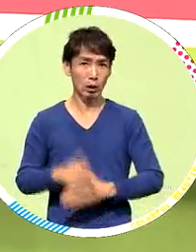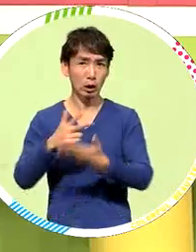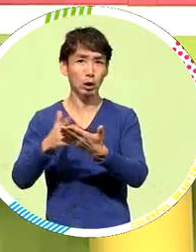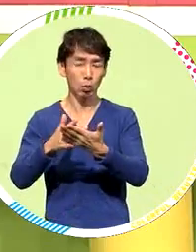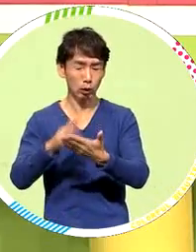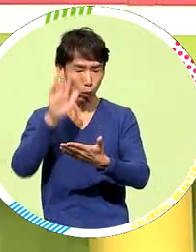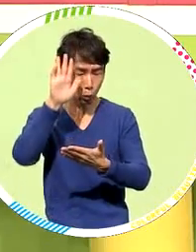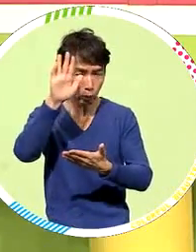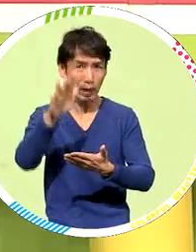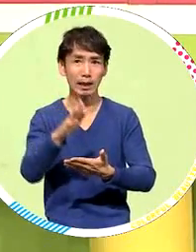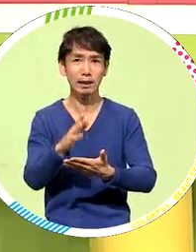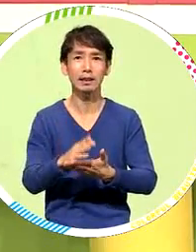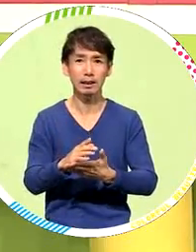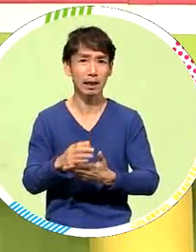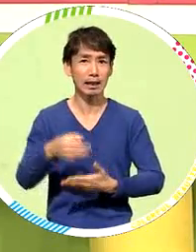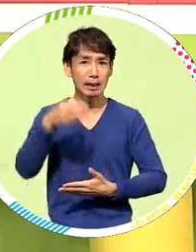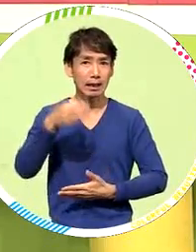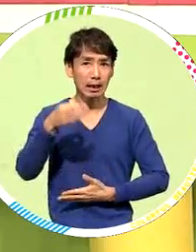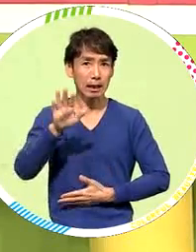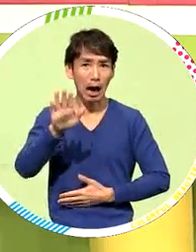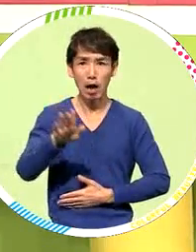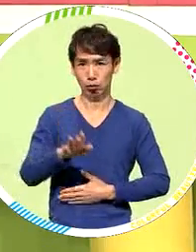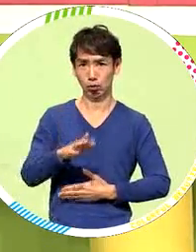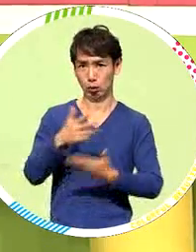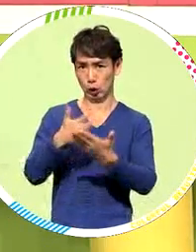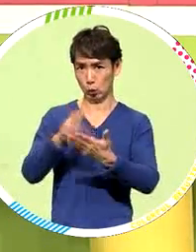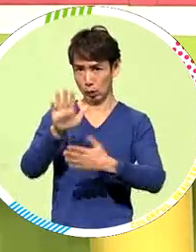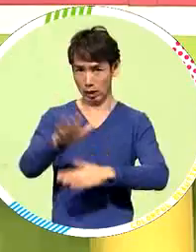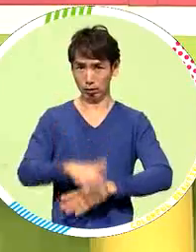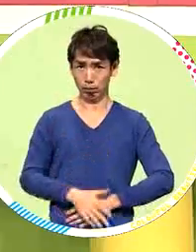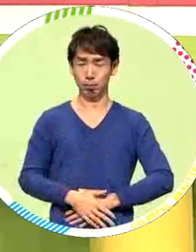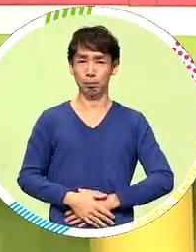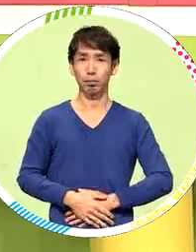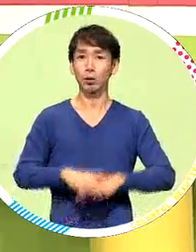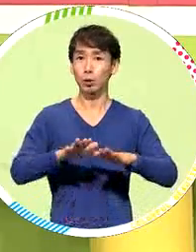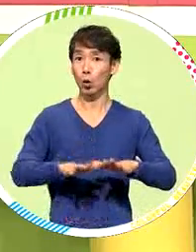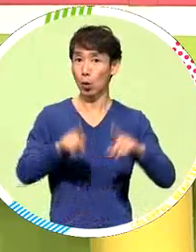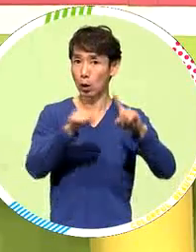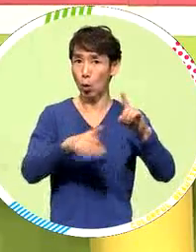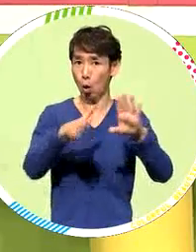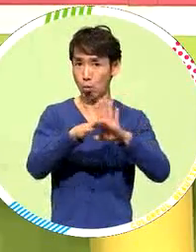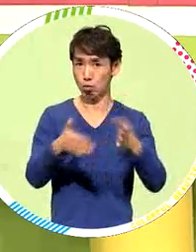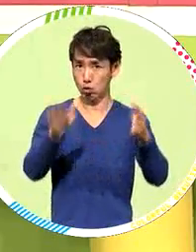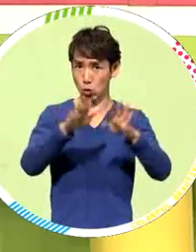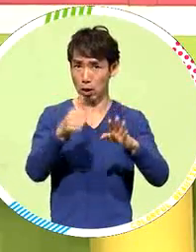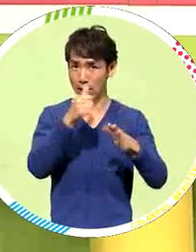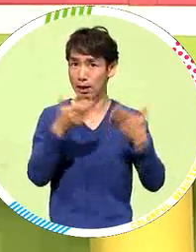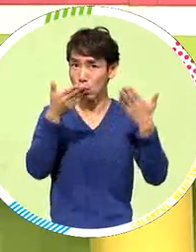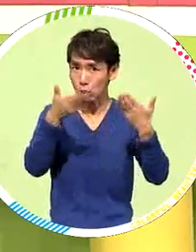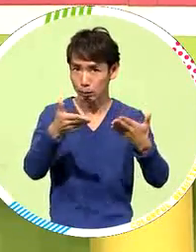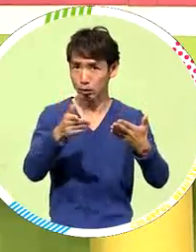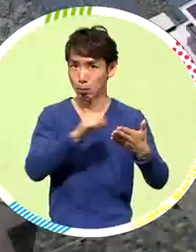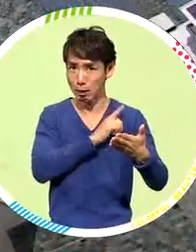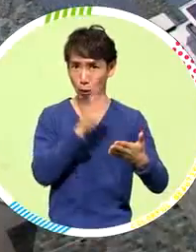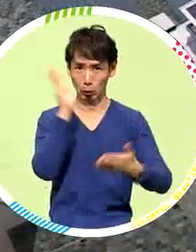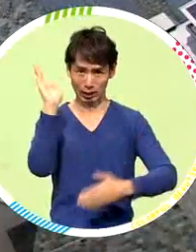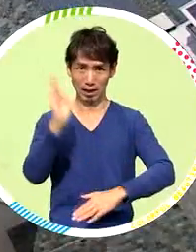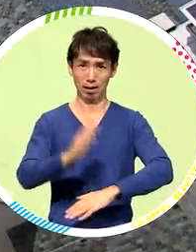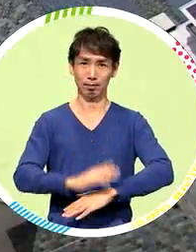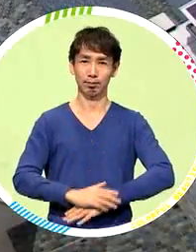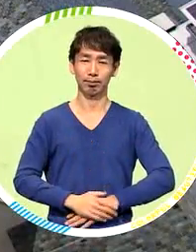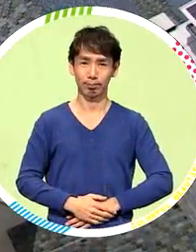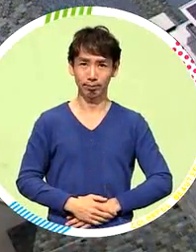そうなんです今回はこの公文書間ご案内しますがまずはこんなところからスタートをしました